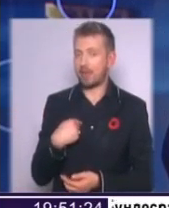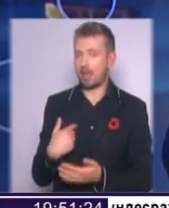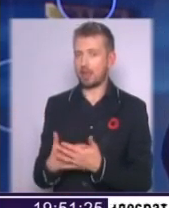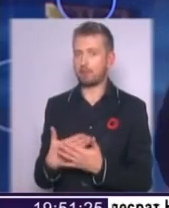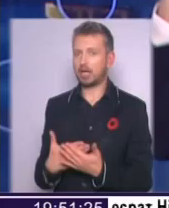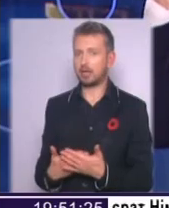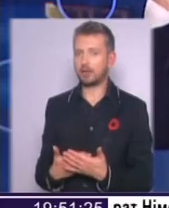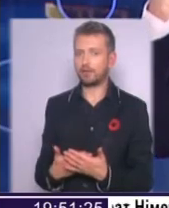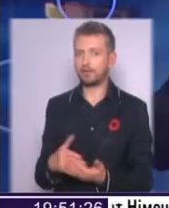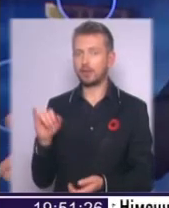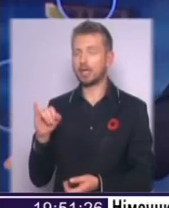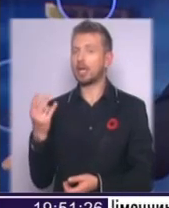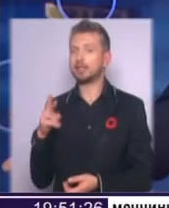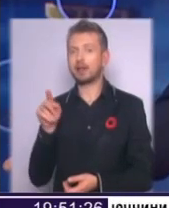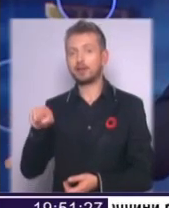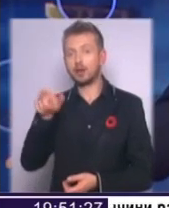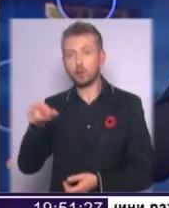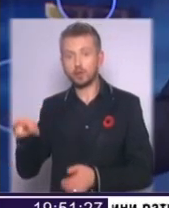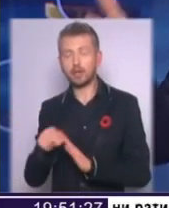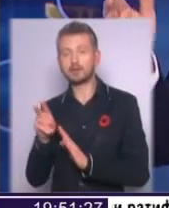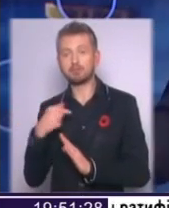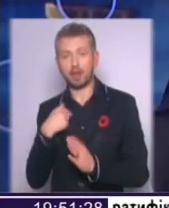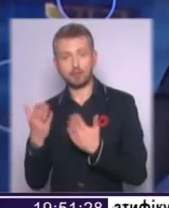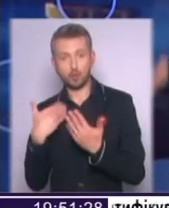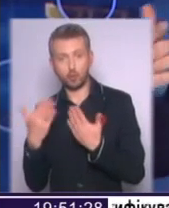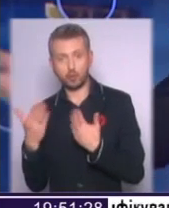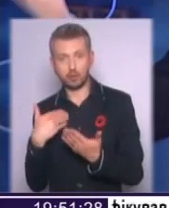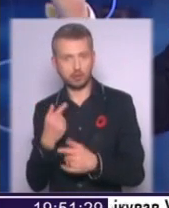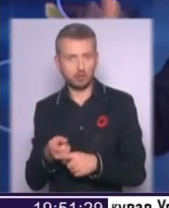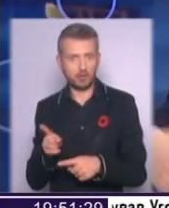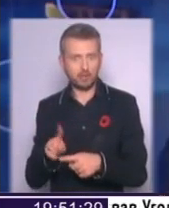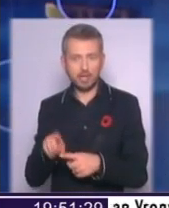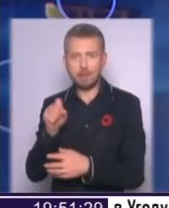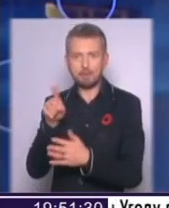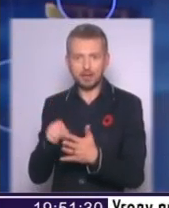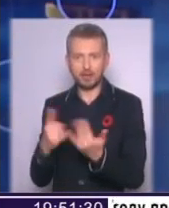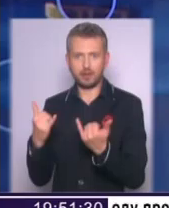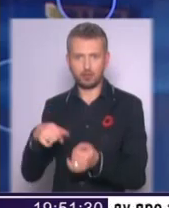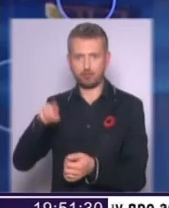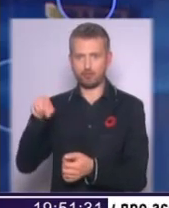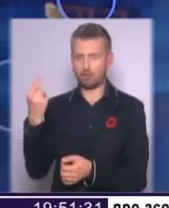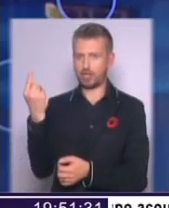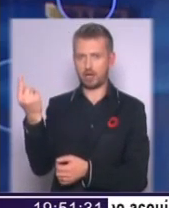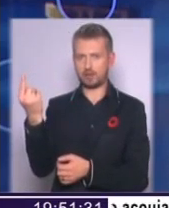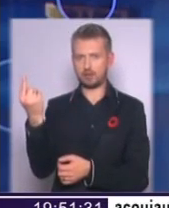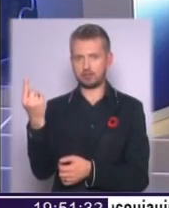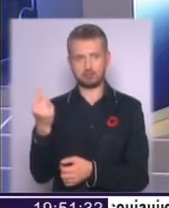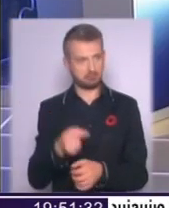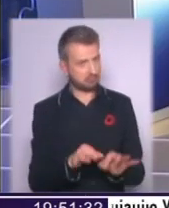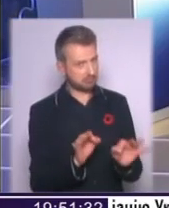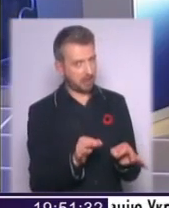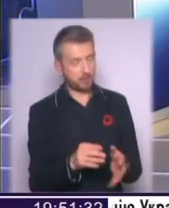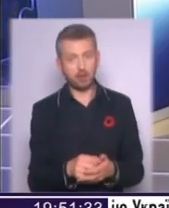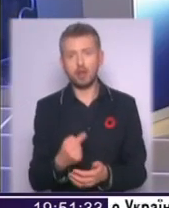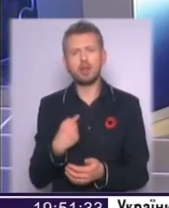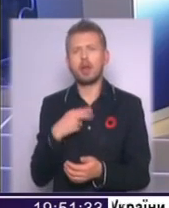да, і для тих людей, з якими я спілкуюсь, ну, це питання сьогодні номер раз. Правильно. Я, звичайно, при